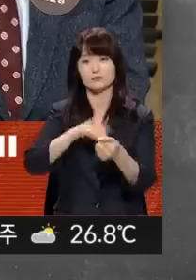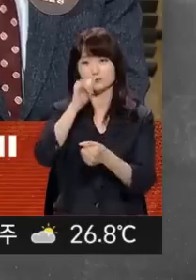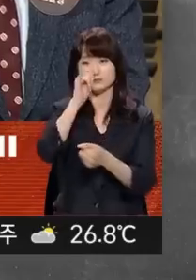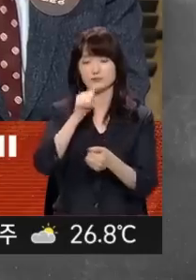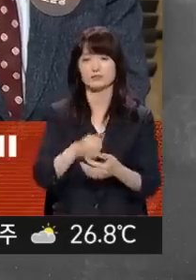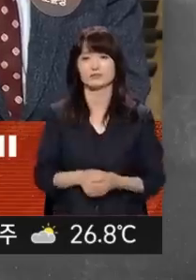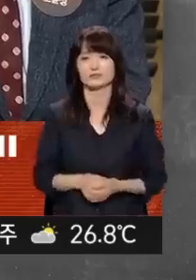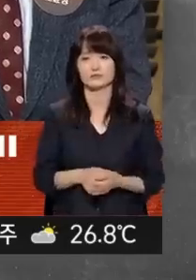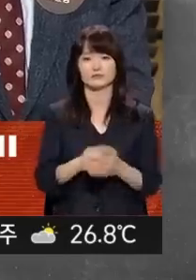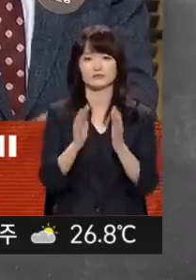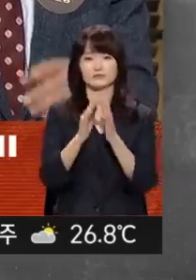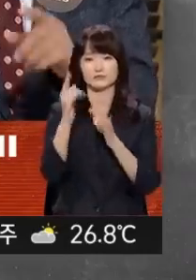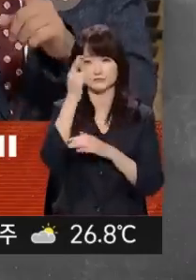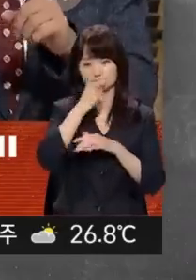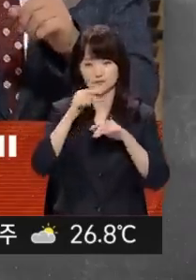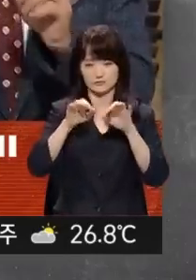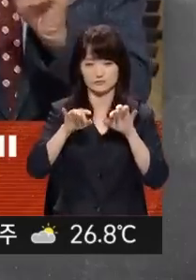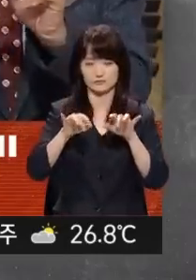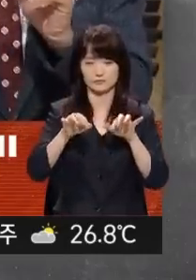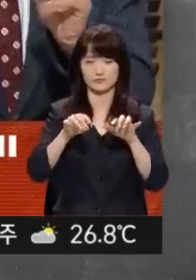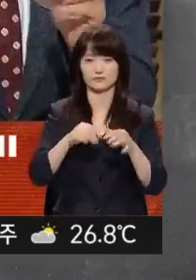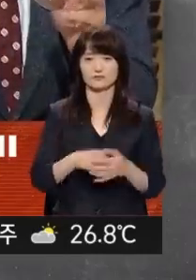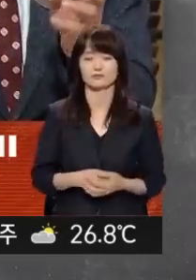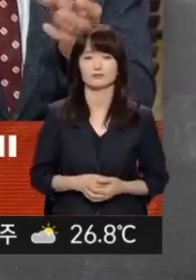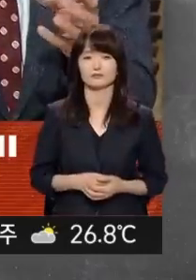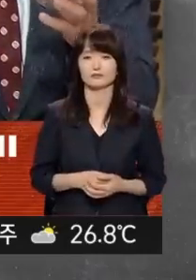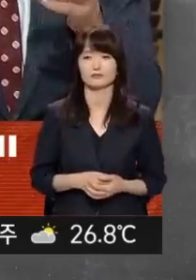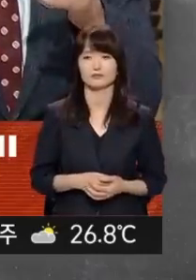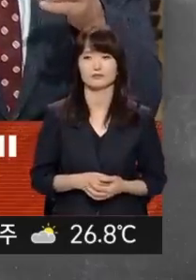이제이 페이스북에도이 그것을